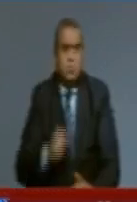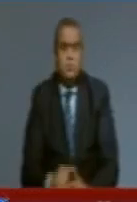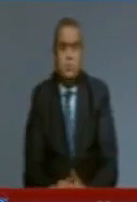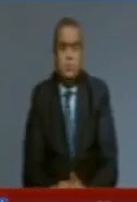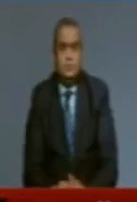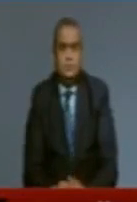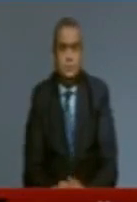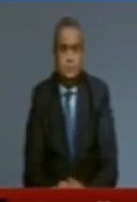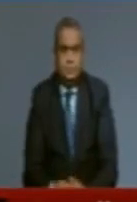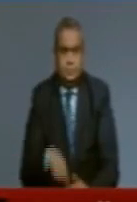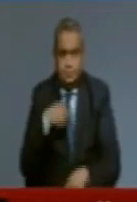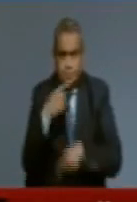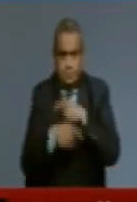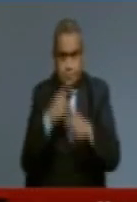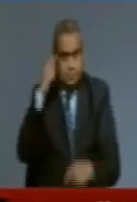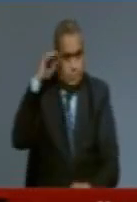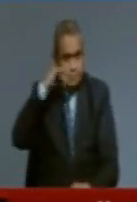وأنا ما زلت أحتفظ